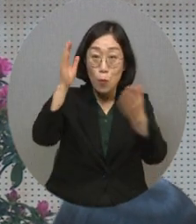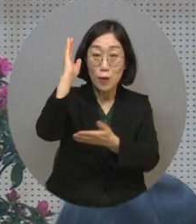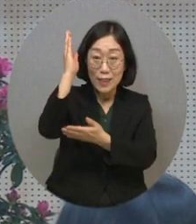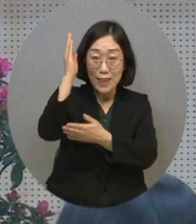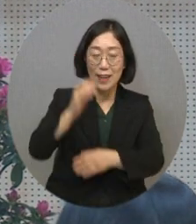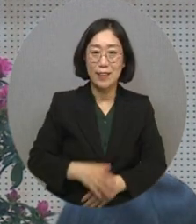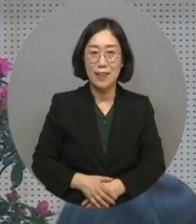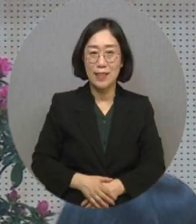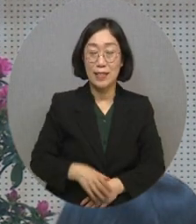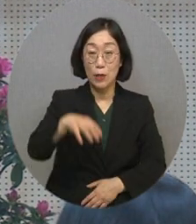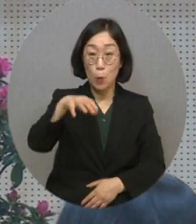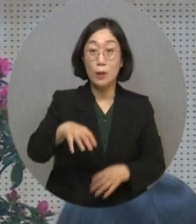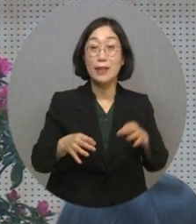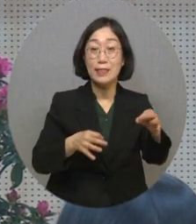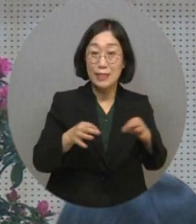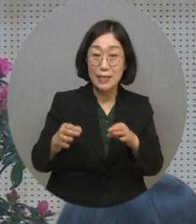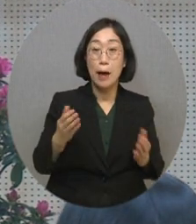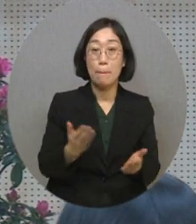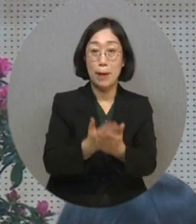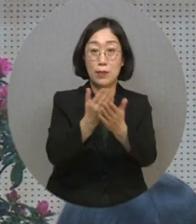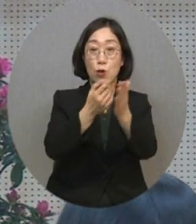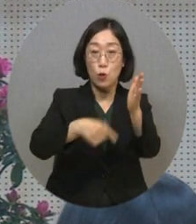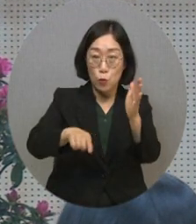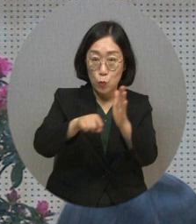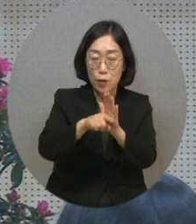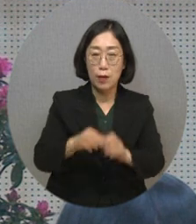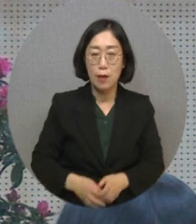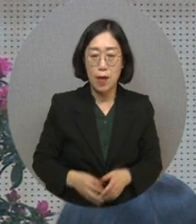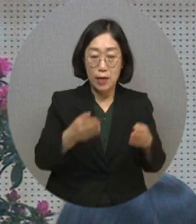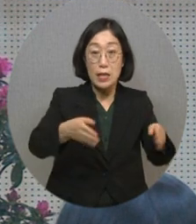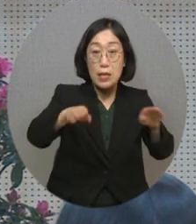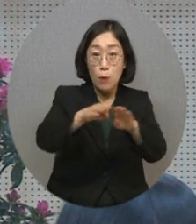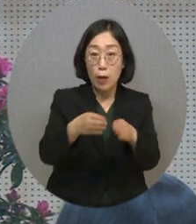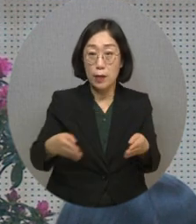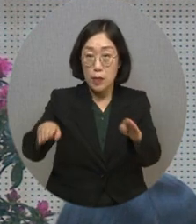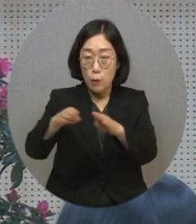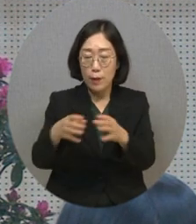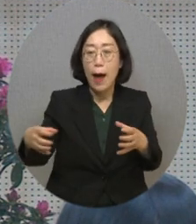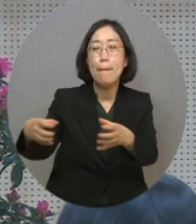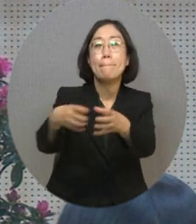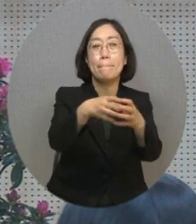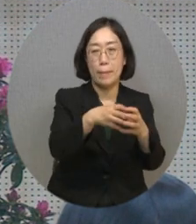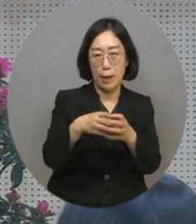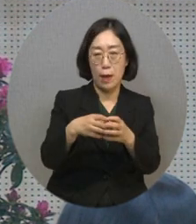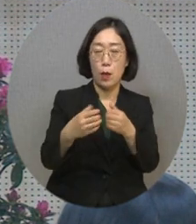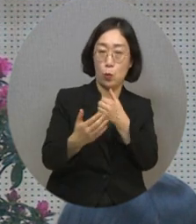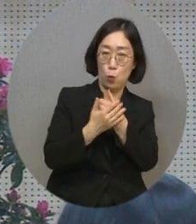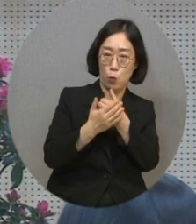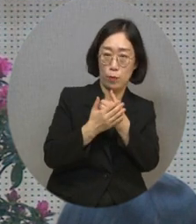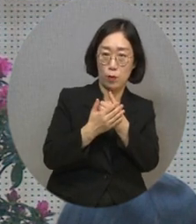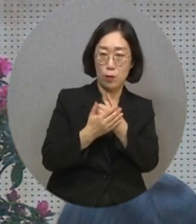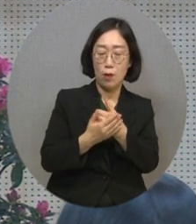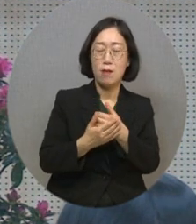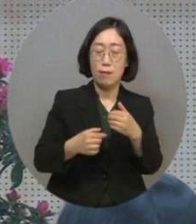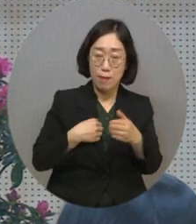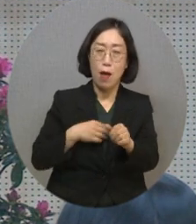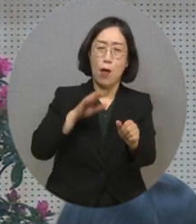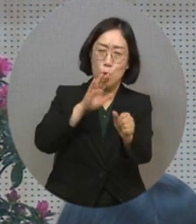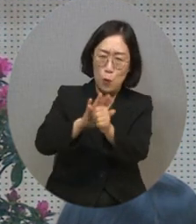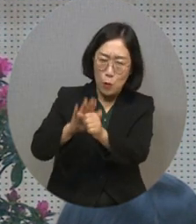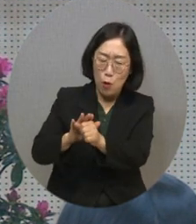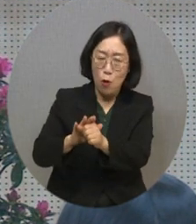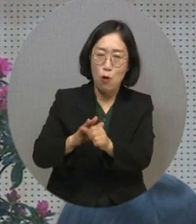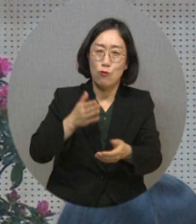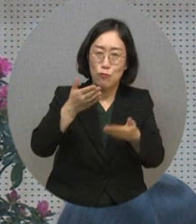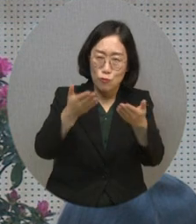의장은 육거리 시장의 발전을 위해 각계기관의 도움을 함께 이끌어낼 수 있도록 최선의 지원과 노력을